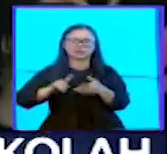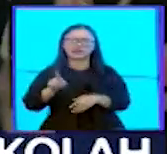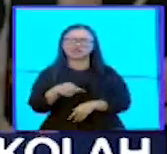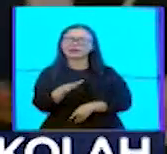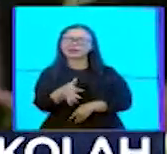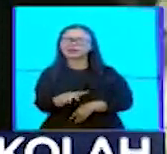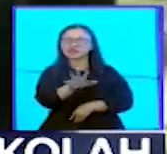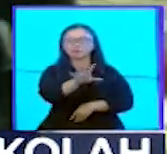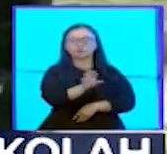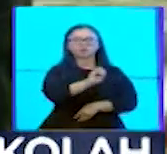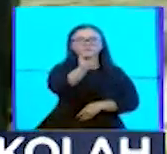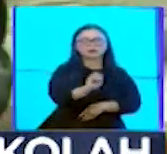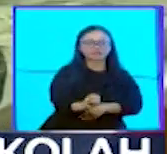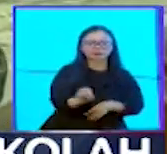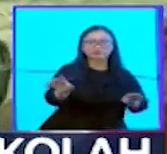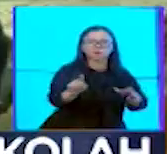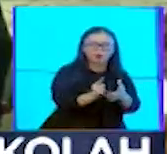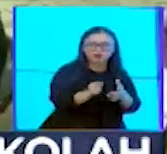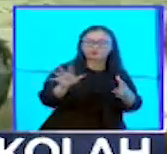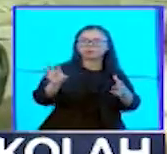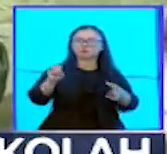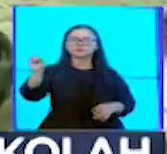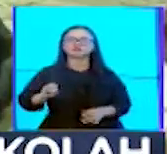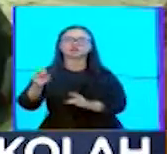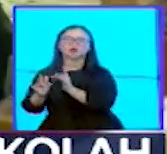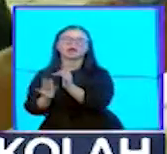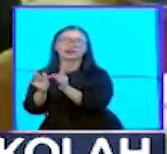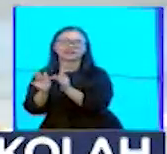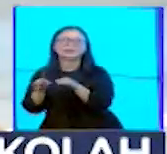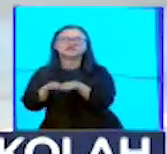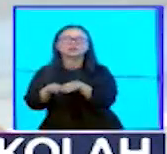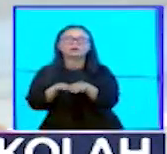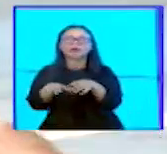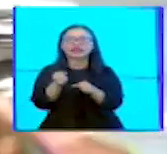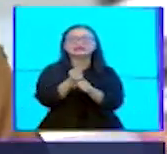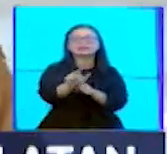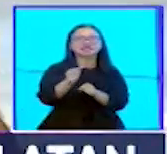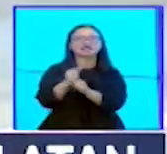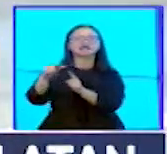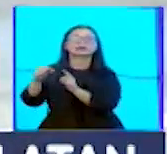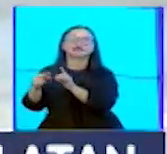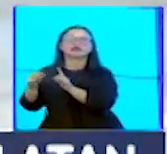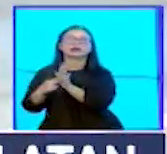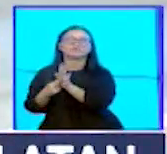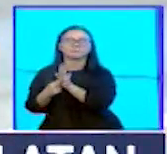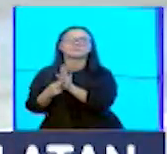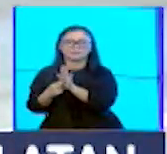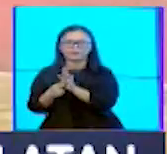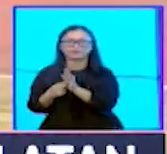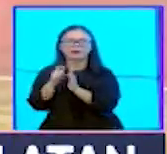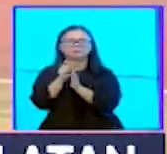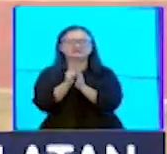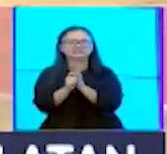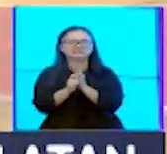50% 50% yaitu ketoprak nya jangan jilbab bapak Mardi Yuana bila